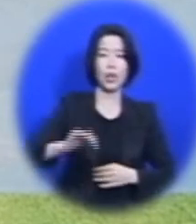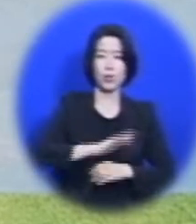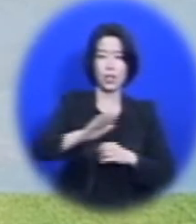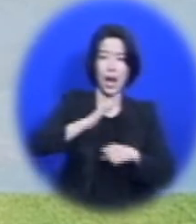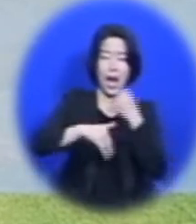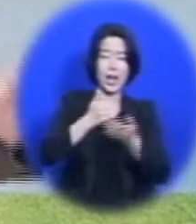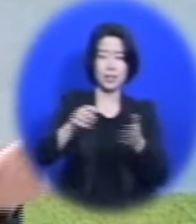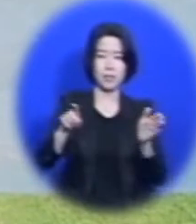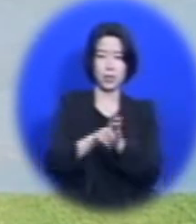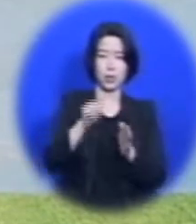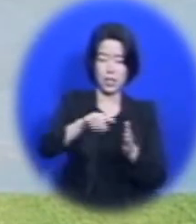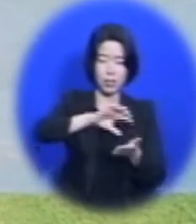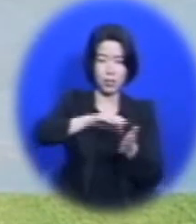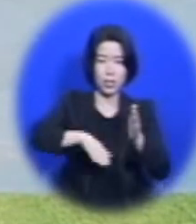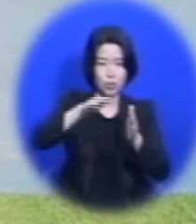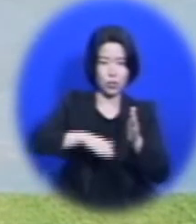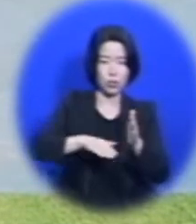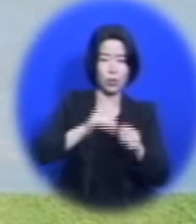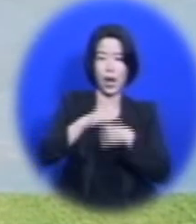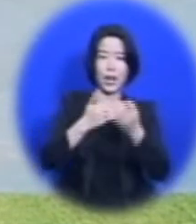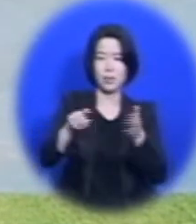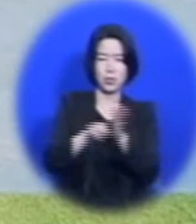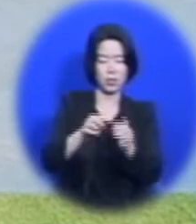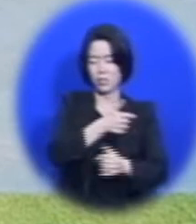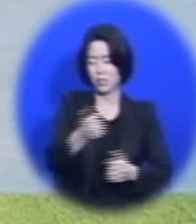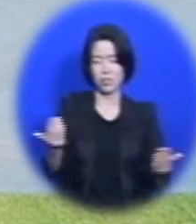하나님을 믿어도 이런 수준으로 하나님을 믿어서는 큰일 난다.